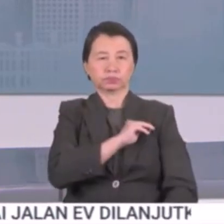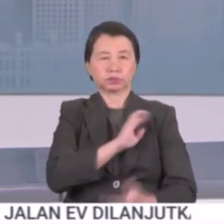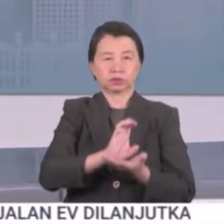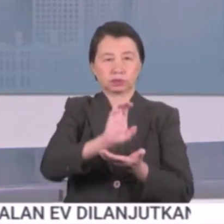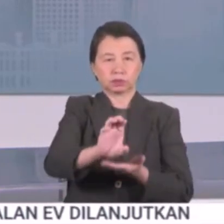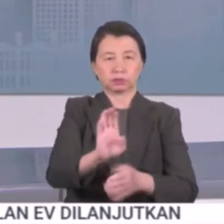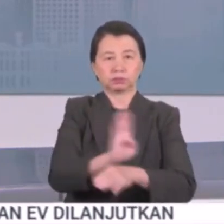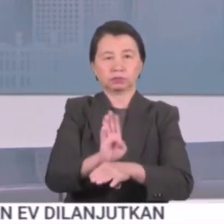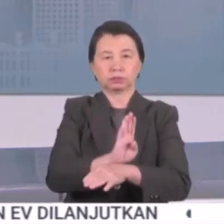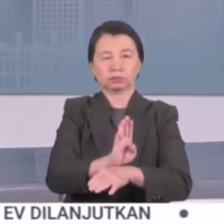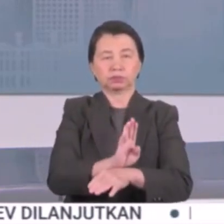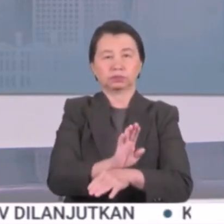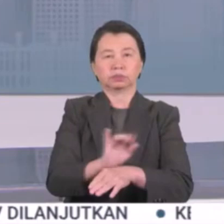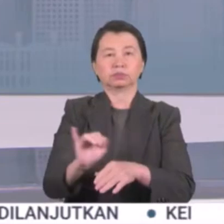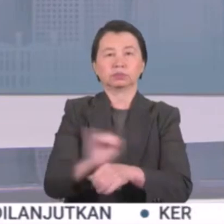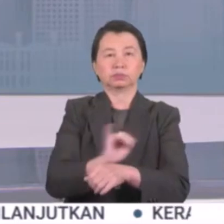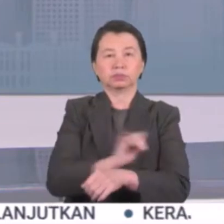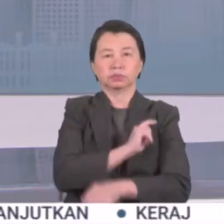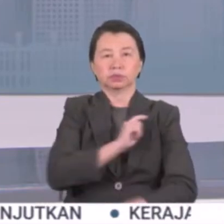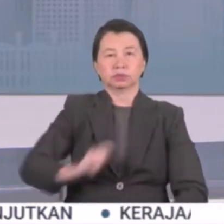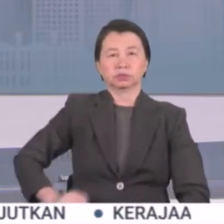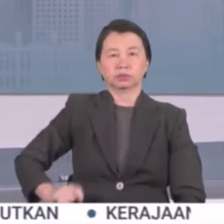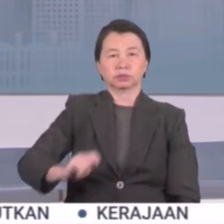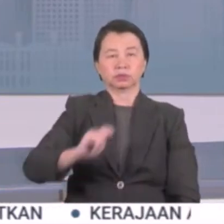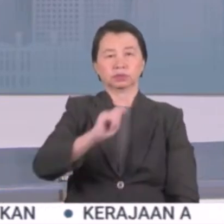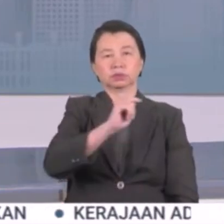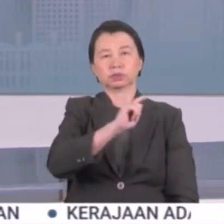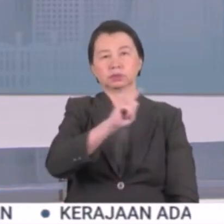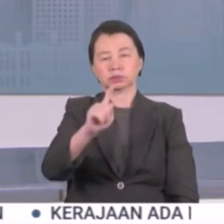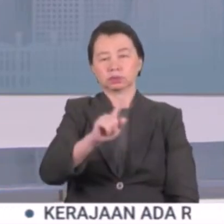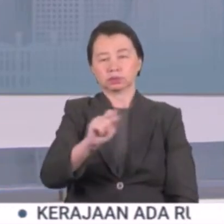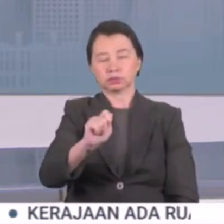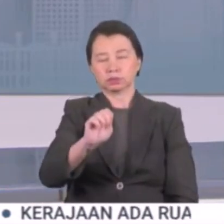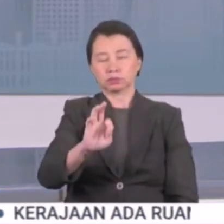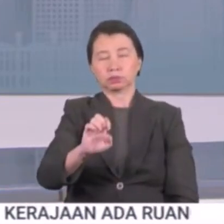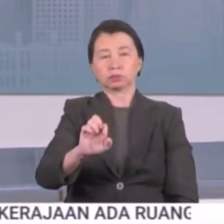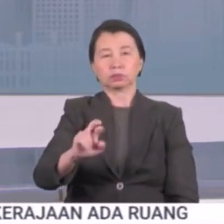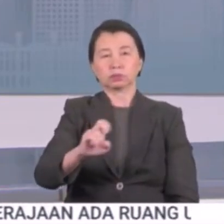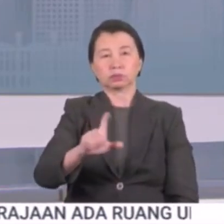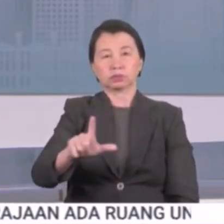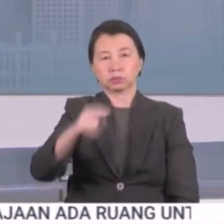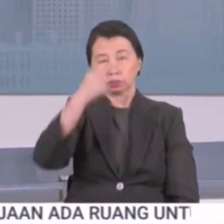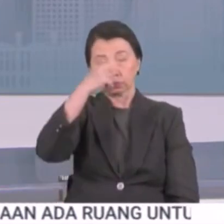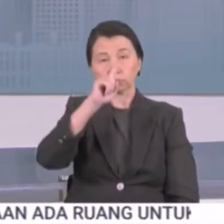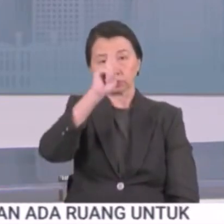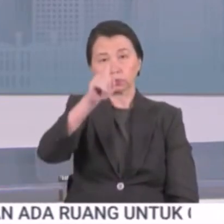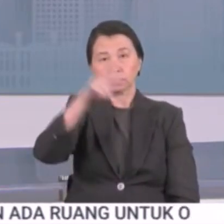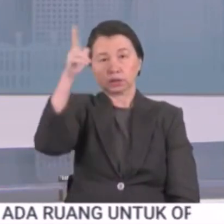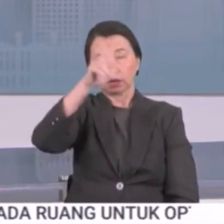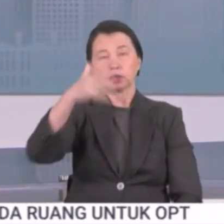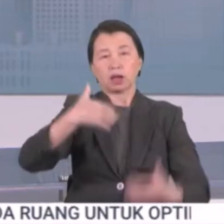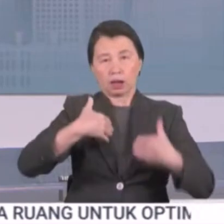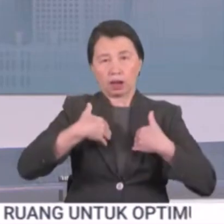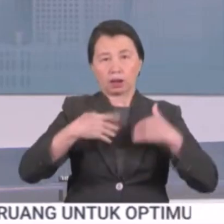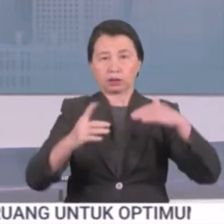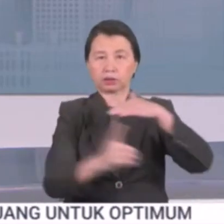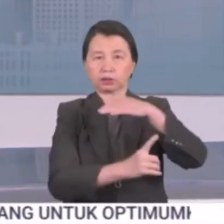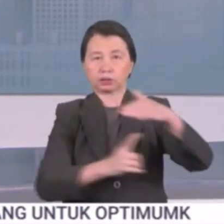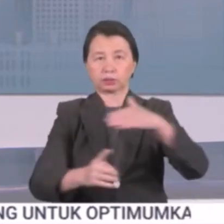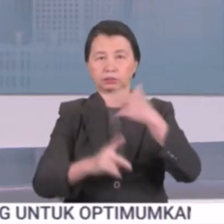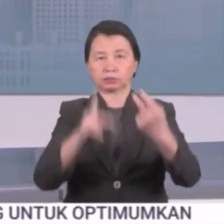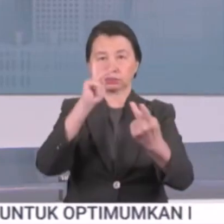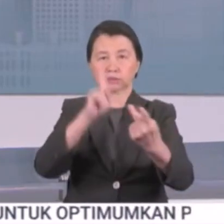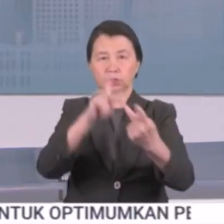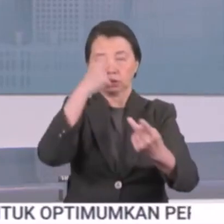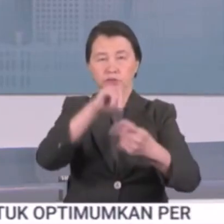Pelaburan, Perdagangan dan Industri, Tengku Datuk Sri Zafrul Tengku Abdul Aziz, ia bagi memastikan kerajaan mempunyai data yang